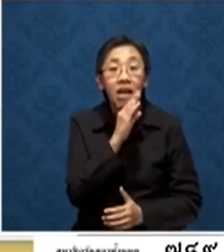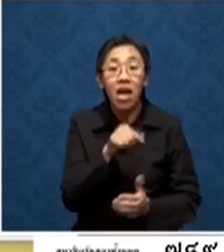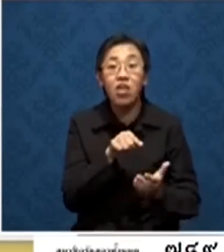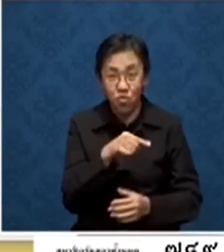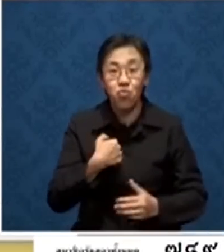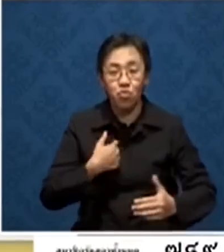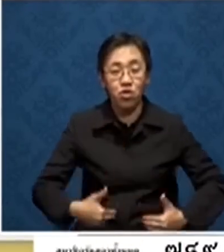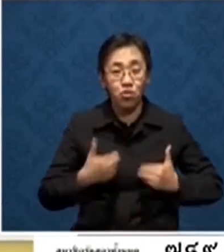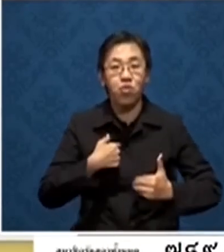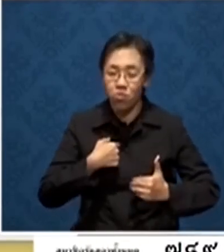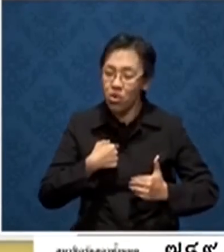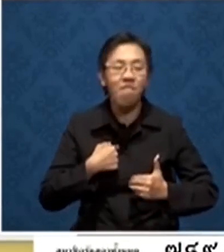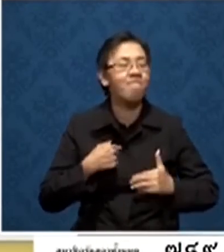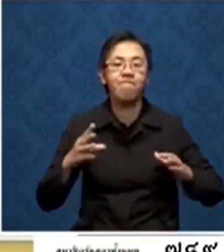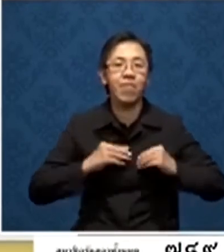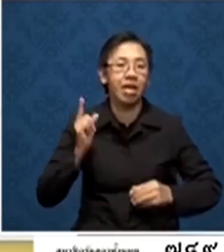ครับ